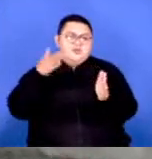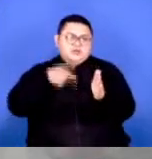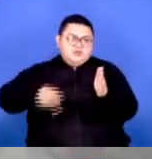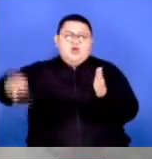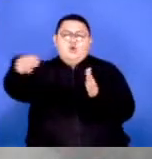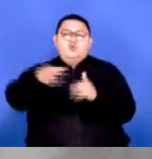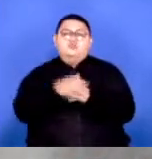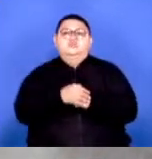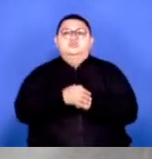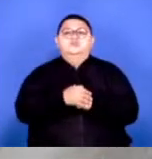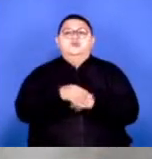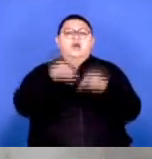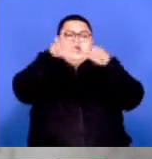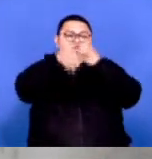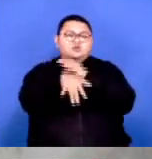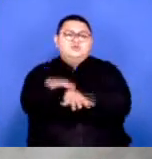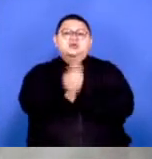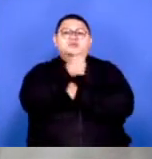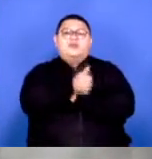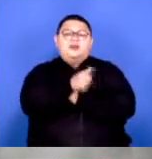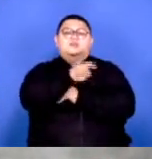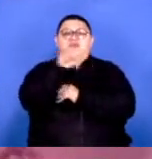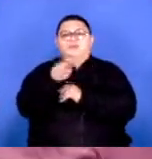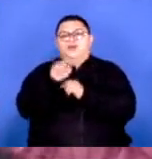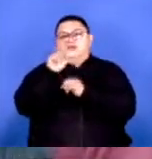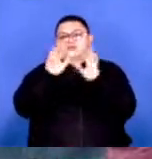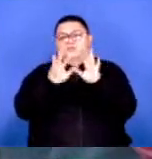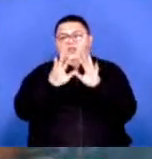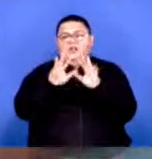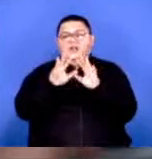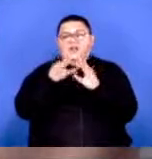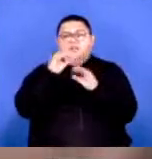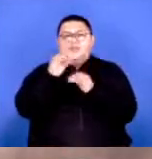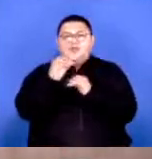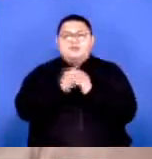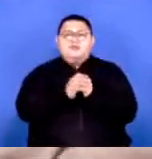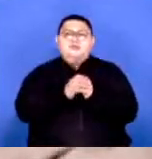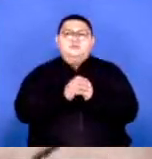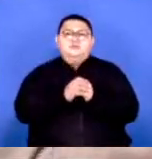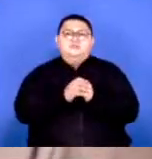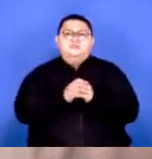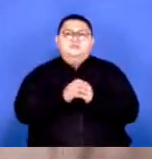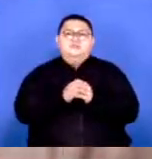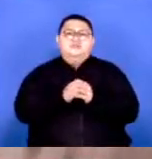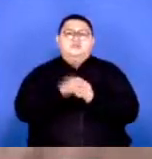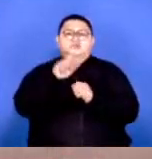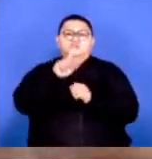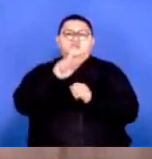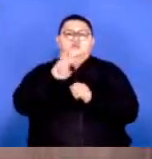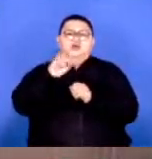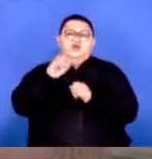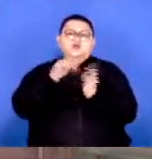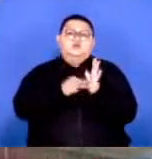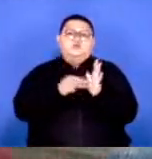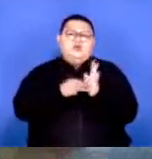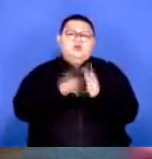Erupsi terjadi pukul 6 sampai 21 minggu pagi dengan kolom letusan setinggi hingga 1.300 meter dari